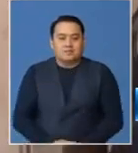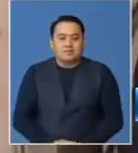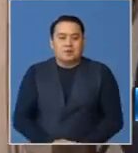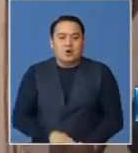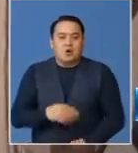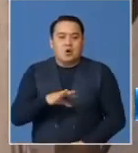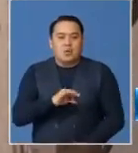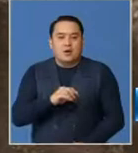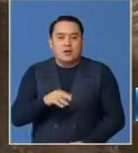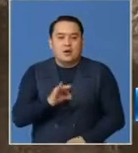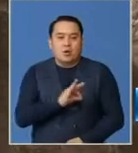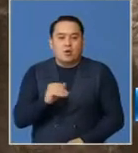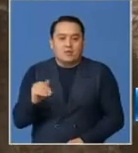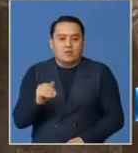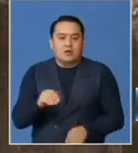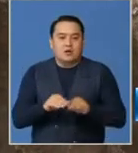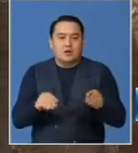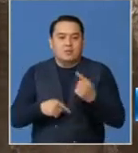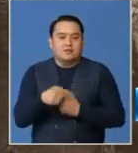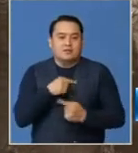Теперь у Омарбека официальный статус –